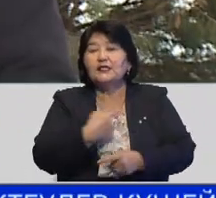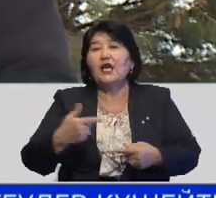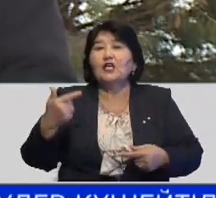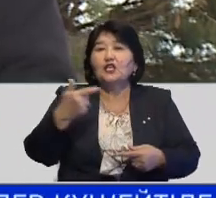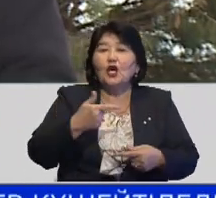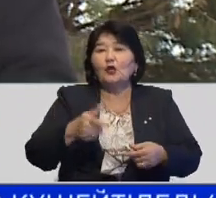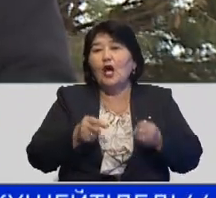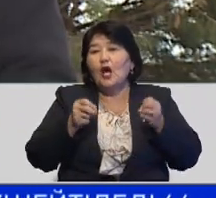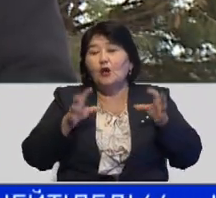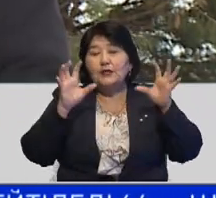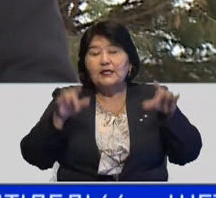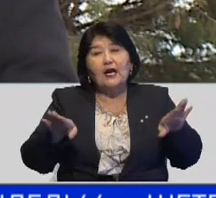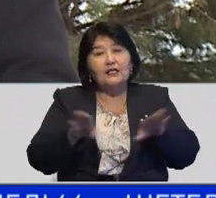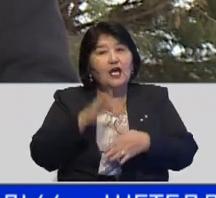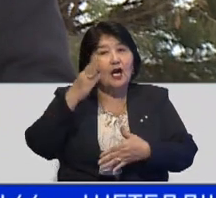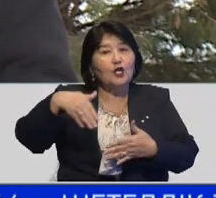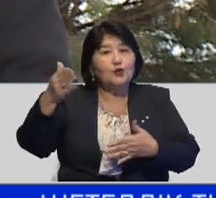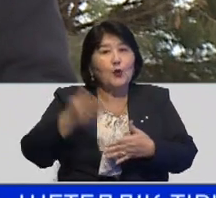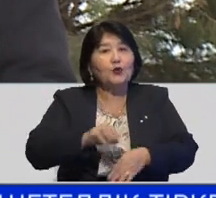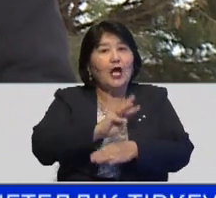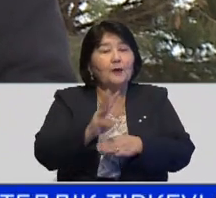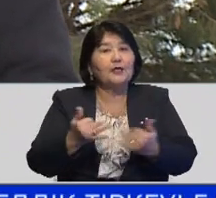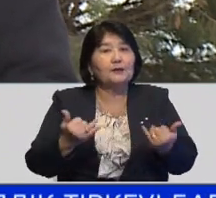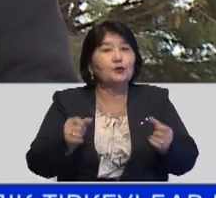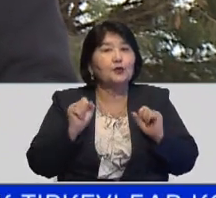биологиялық қалдықтарды заңдылыққа сәйкес жоюды қамтамасыз етуді